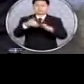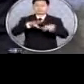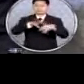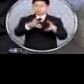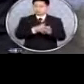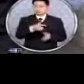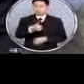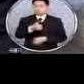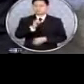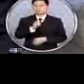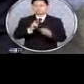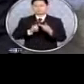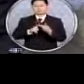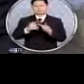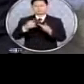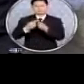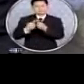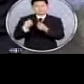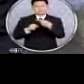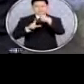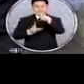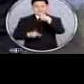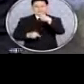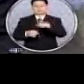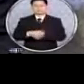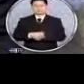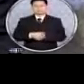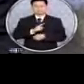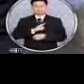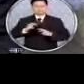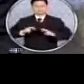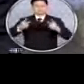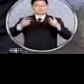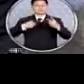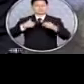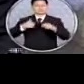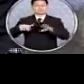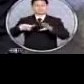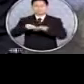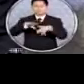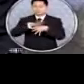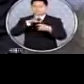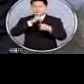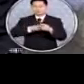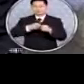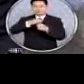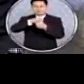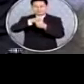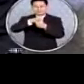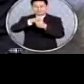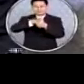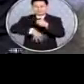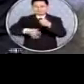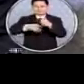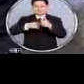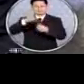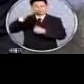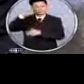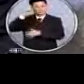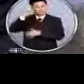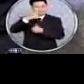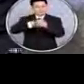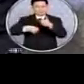另外一个，在我们去年一月实施了文化产业发展文化创意产